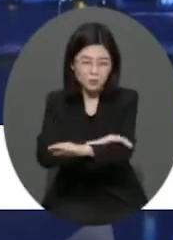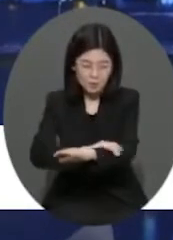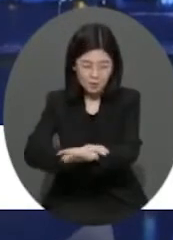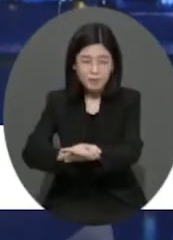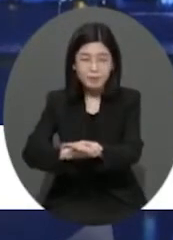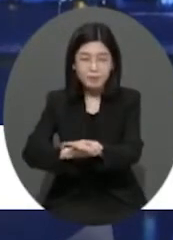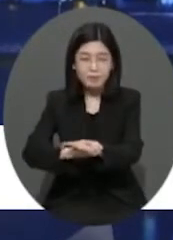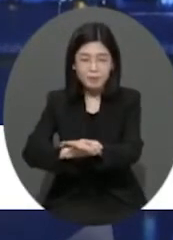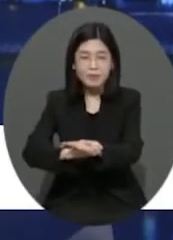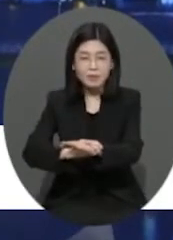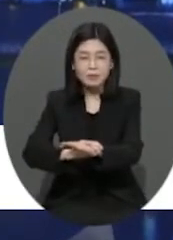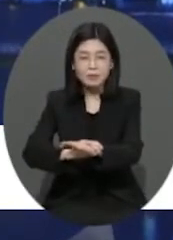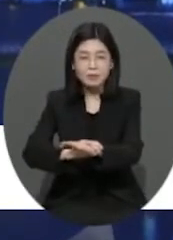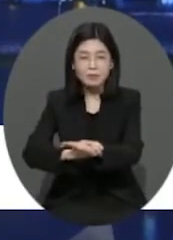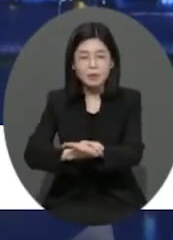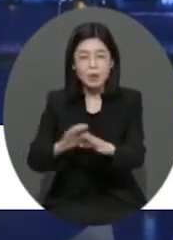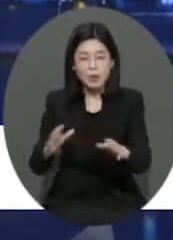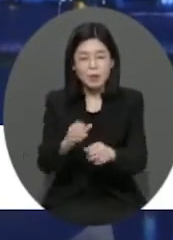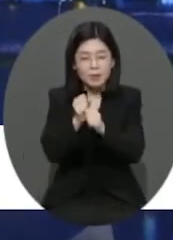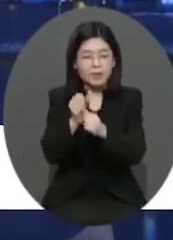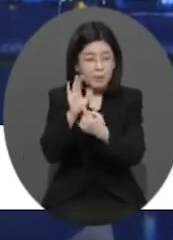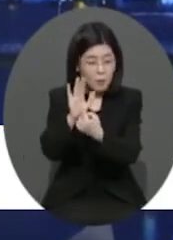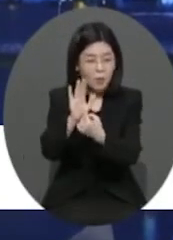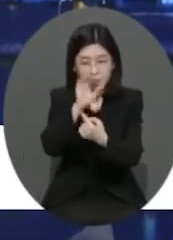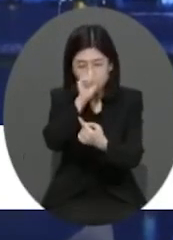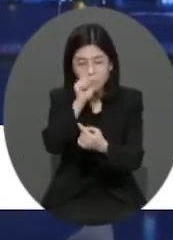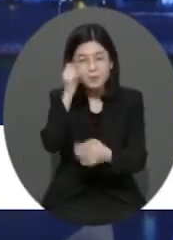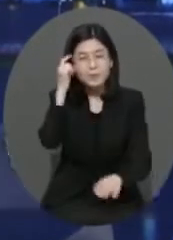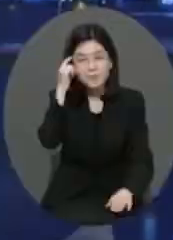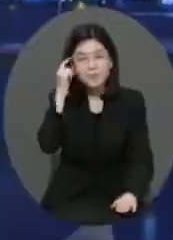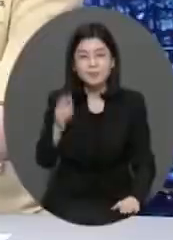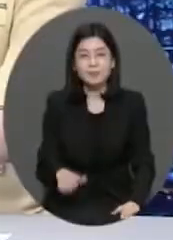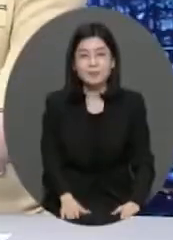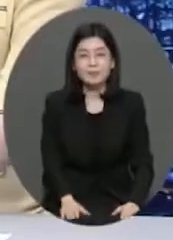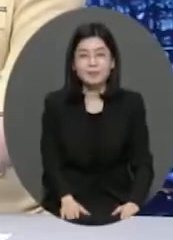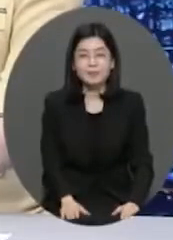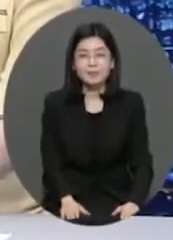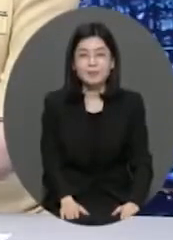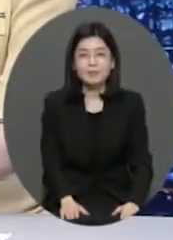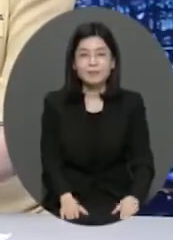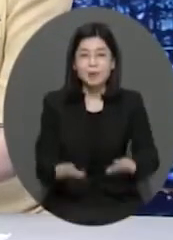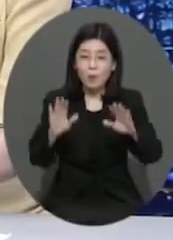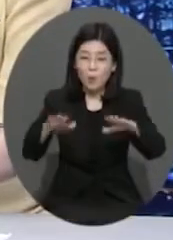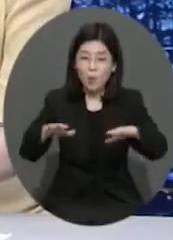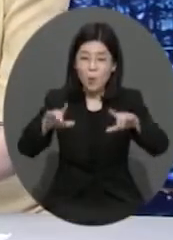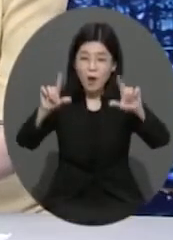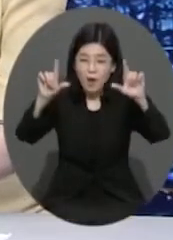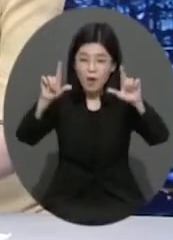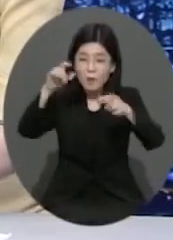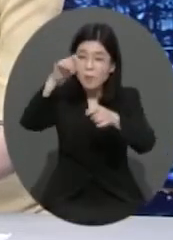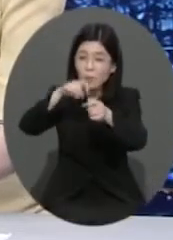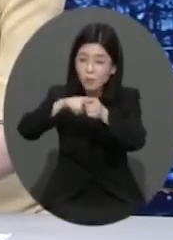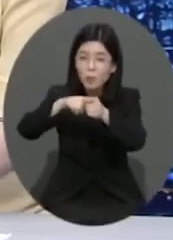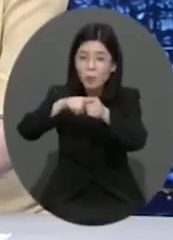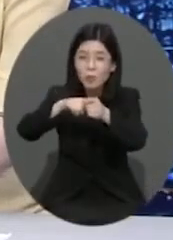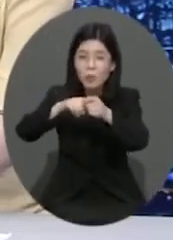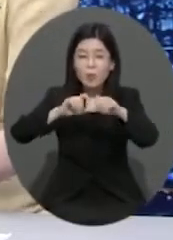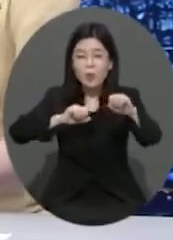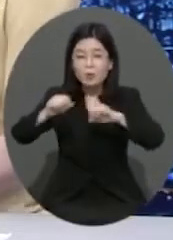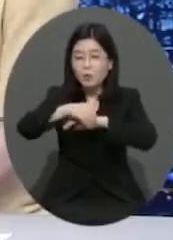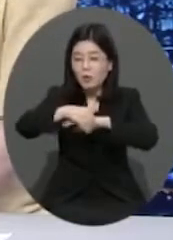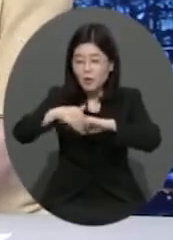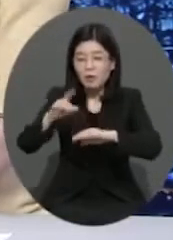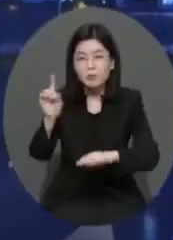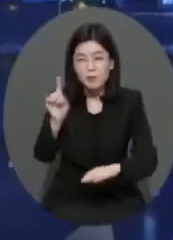뭐 의무감 같은것도 좀 크게 들고 있습니다 4 그럼 마지막으로 오래돼 목표 앞으로 의정 활동 계획 들어보고 마무리 하도록 하겠습니다